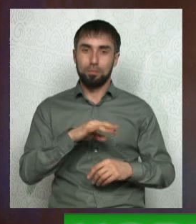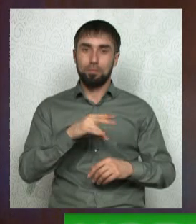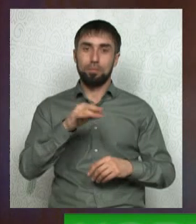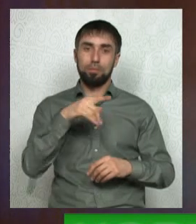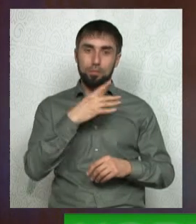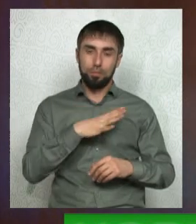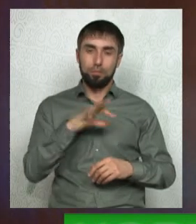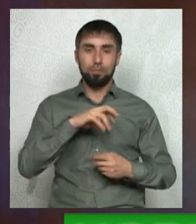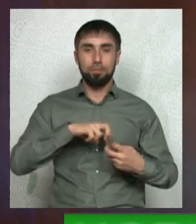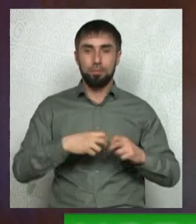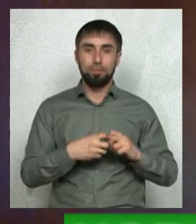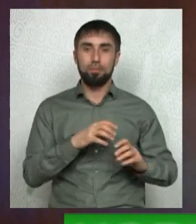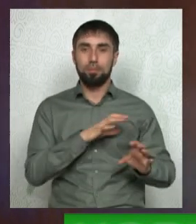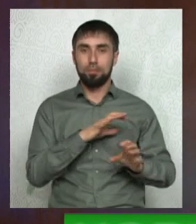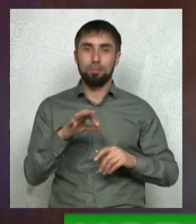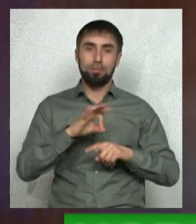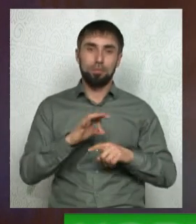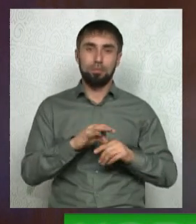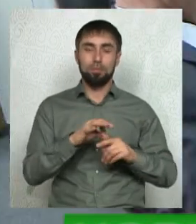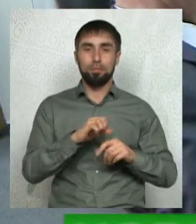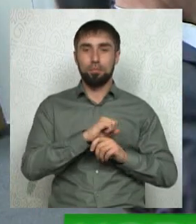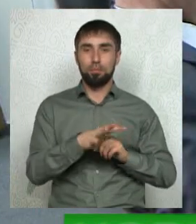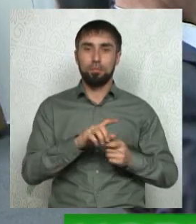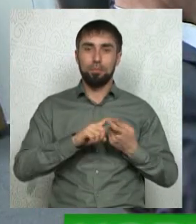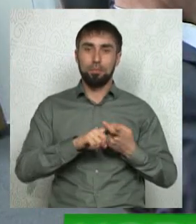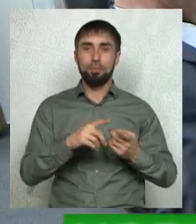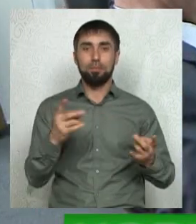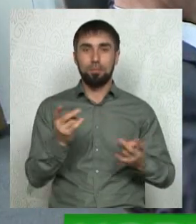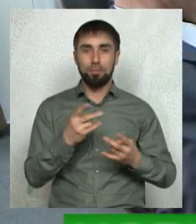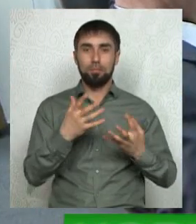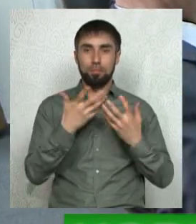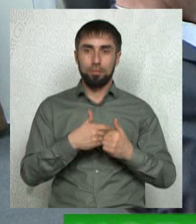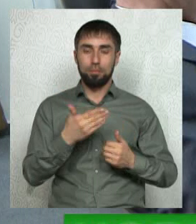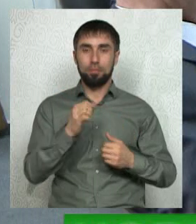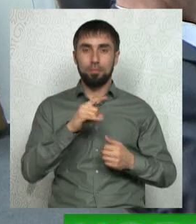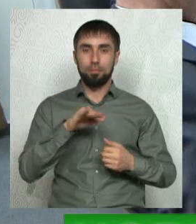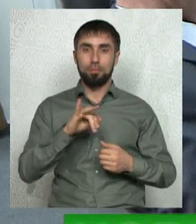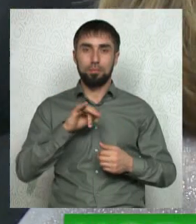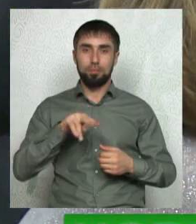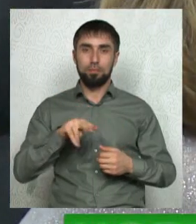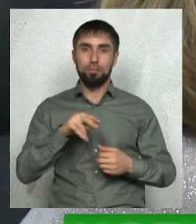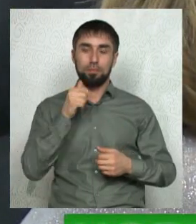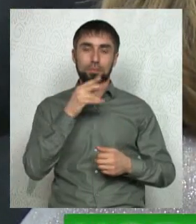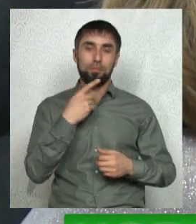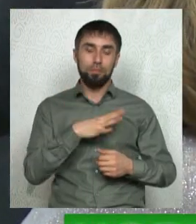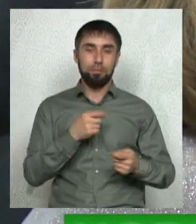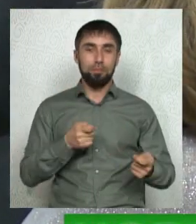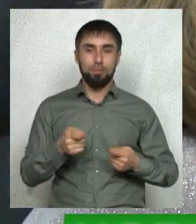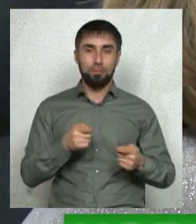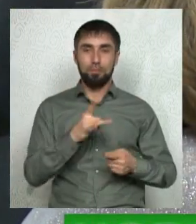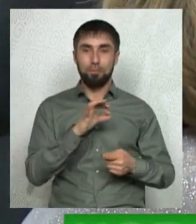также озвучили проблему обеспечения больных коронавирусной инфекцией необходимым количеством аппаратов ИВЛ. Как отметил